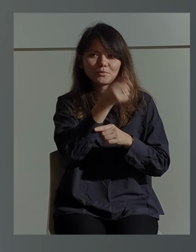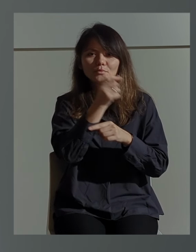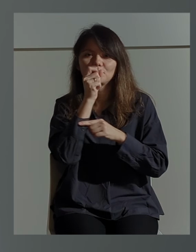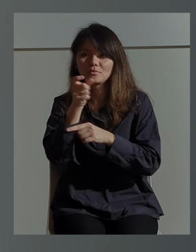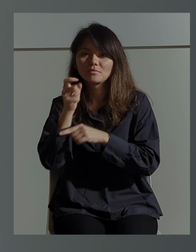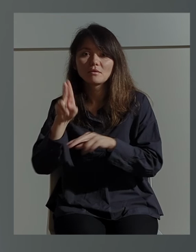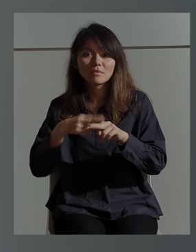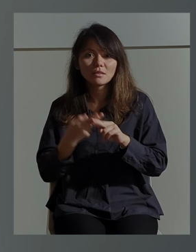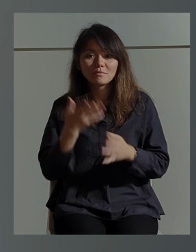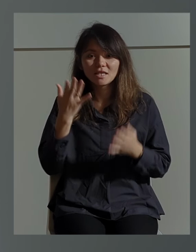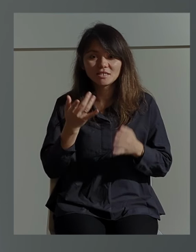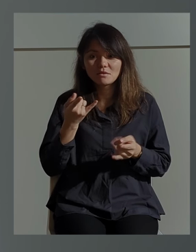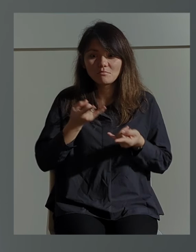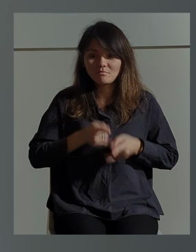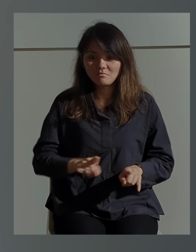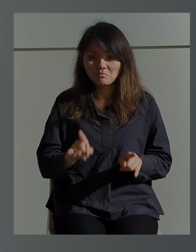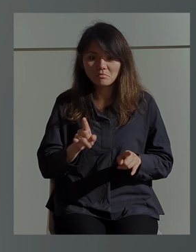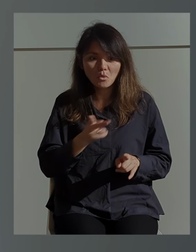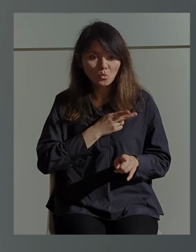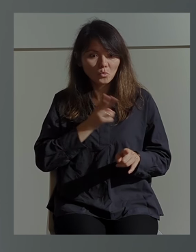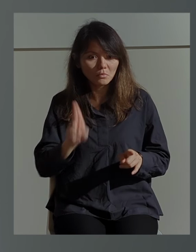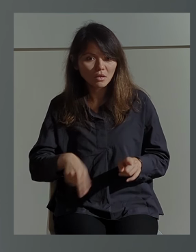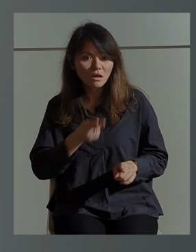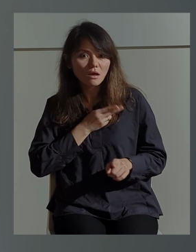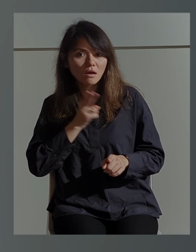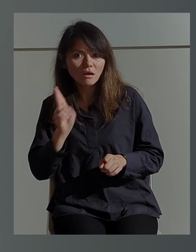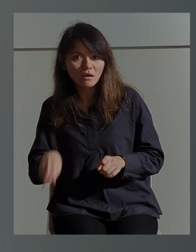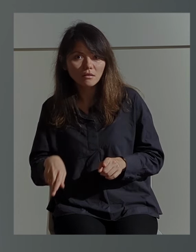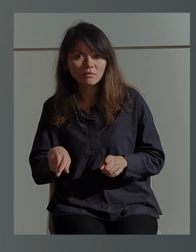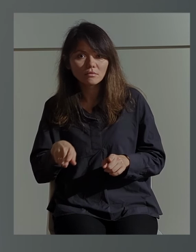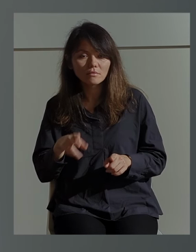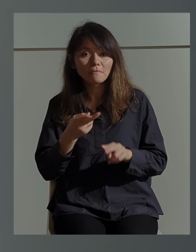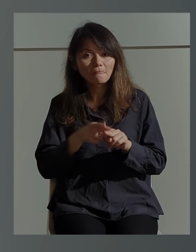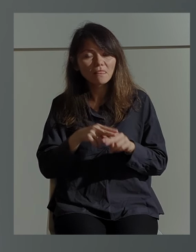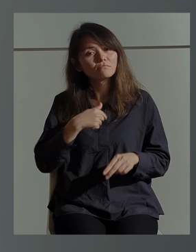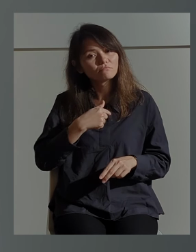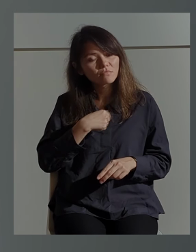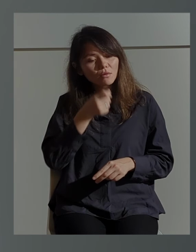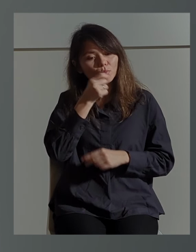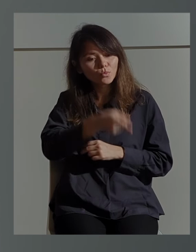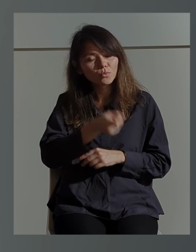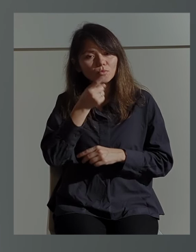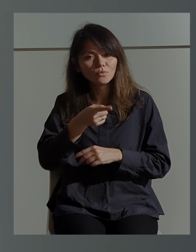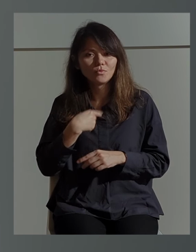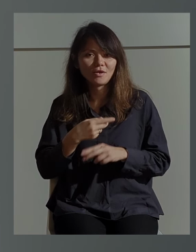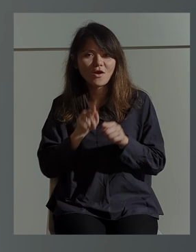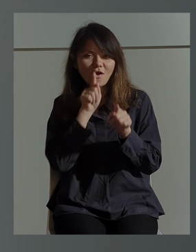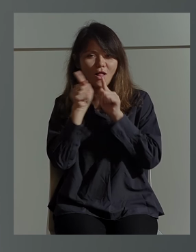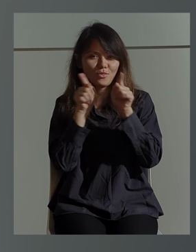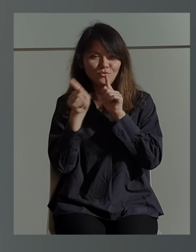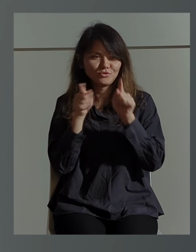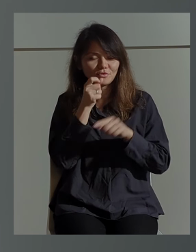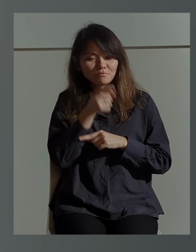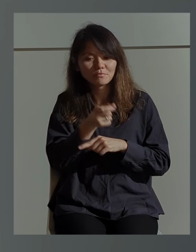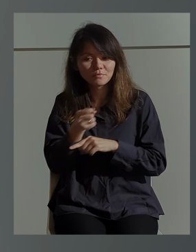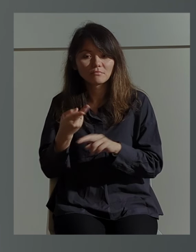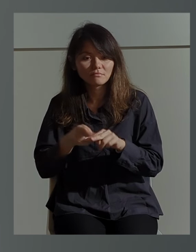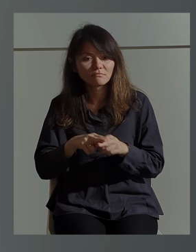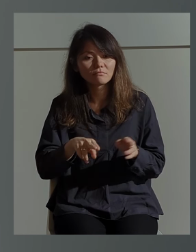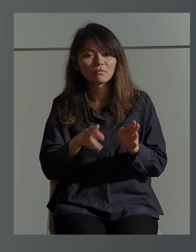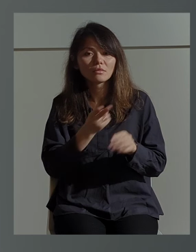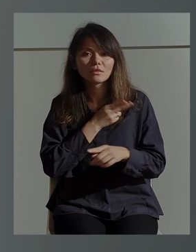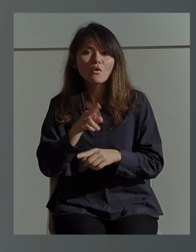все младенцы которые в последнее время умирали в этом племени были убиты его колючками которыми он плюётся то есть